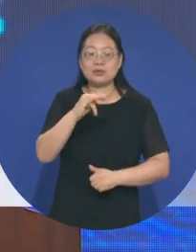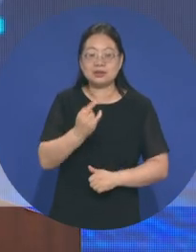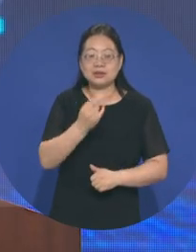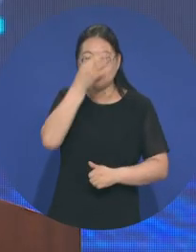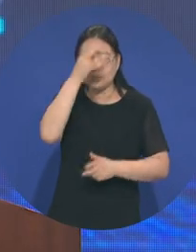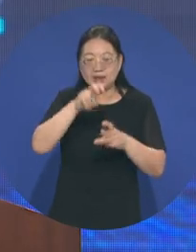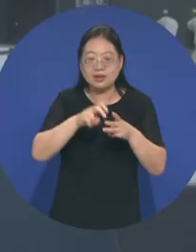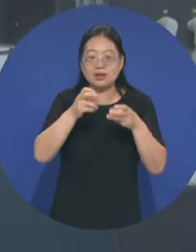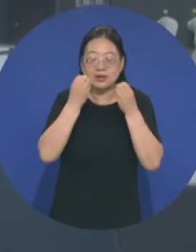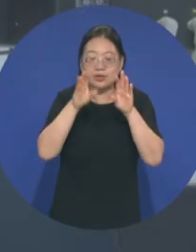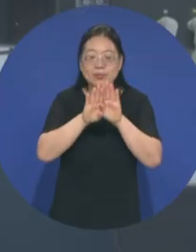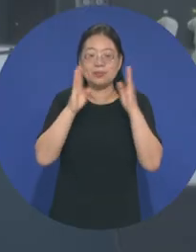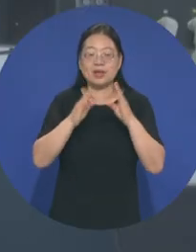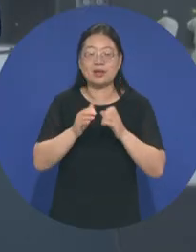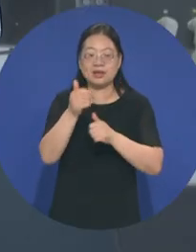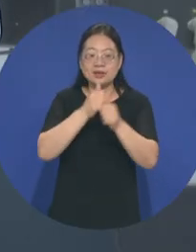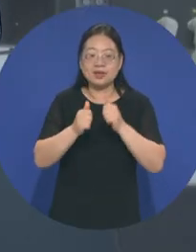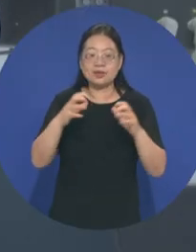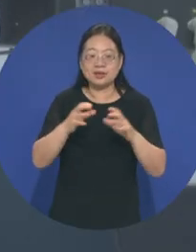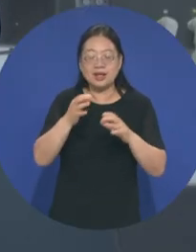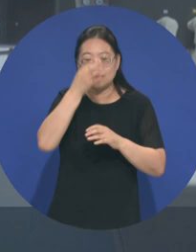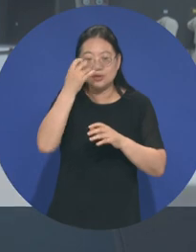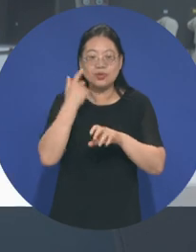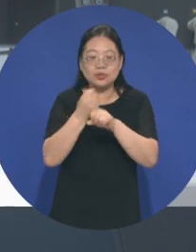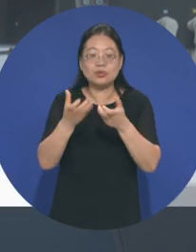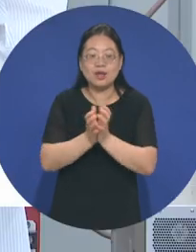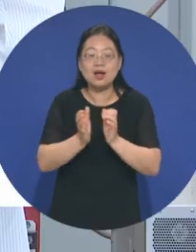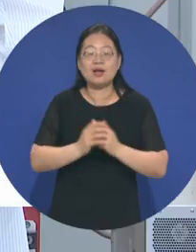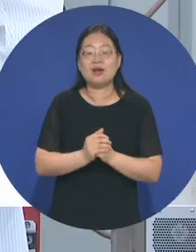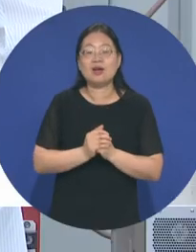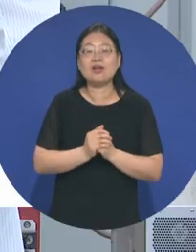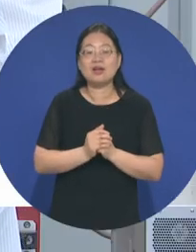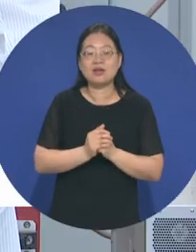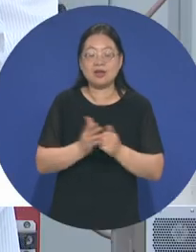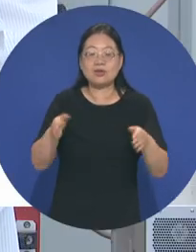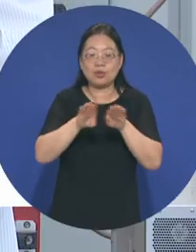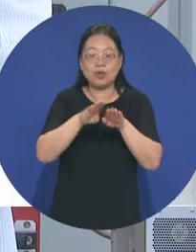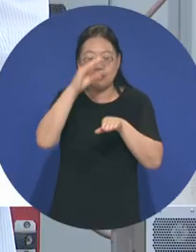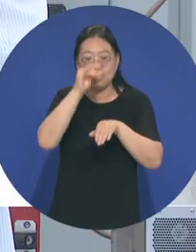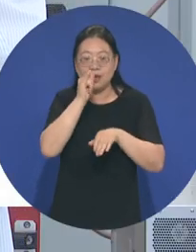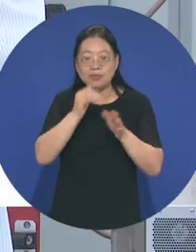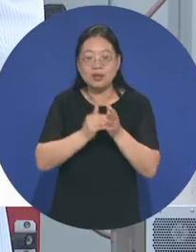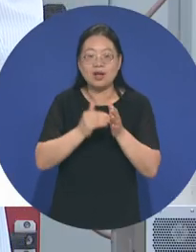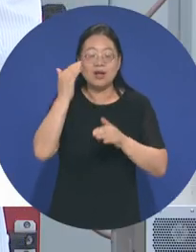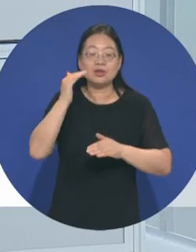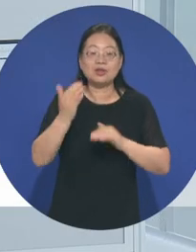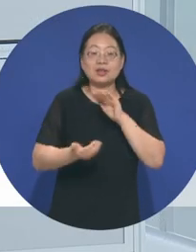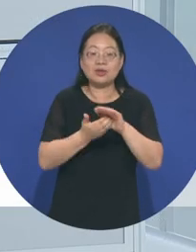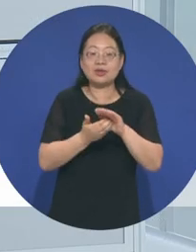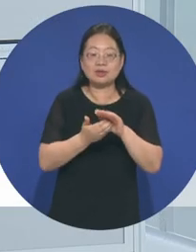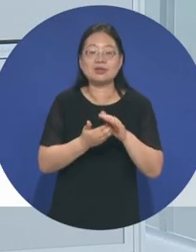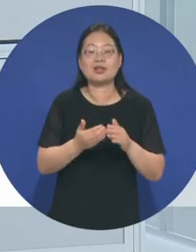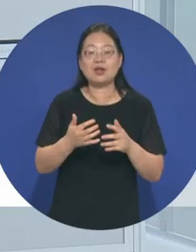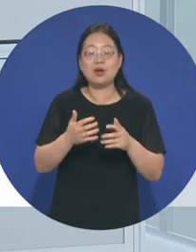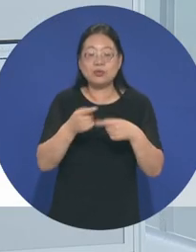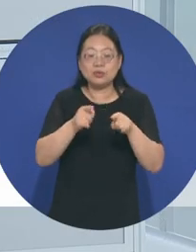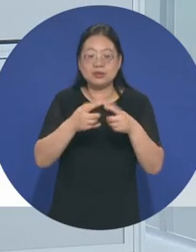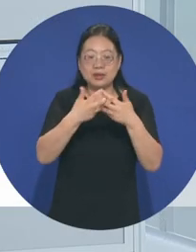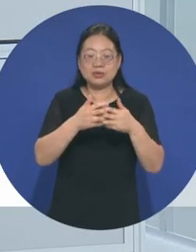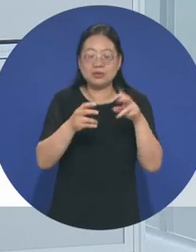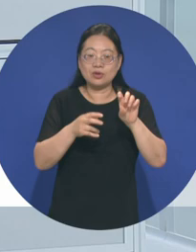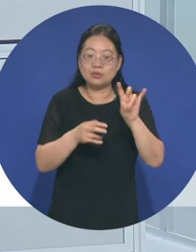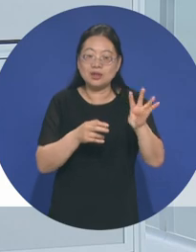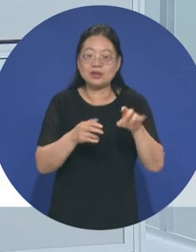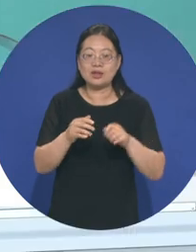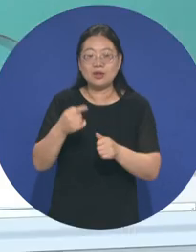문을 열었습니다. 차세대 융합기술연구원 대형 연구동을 리모델링한 기술센터는 국내 최고 수준의 최첨단 분석 장비